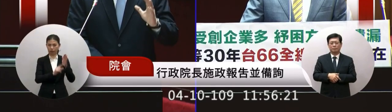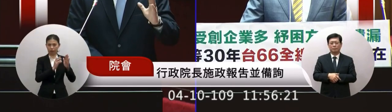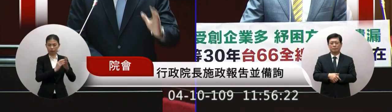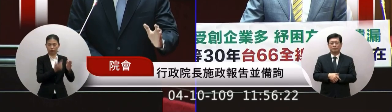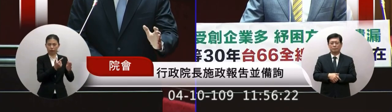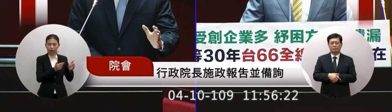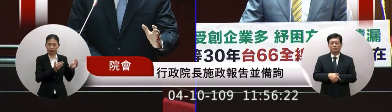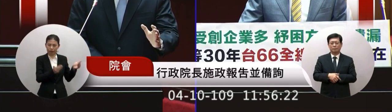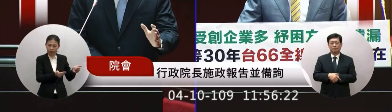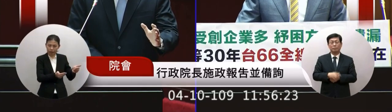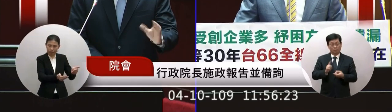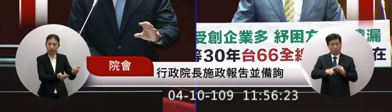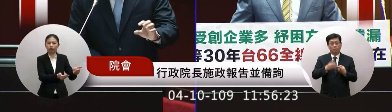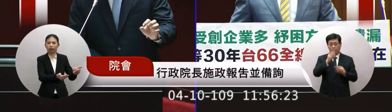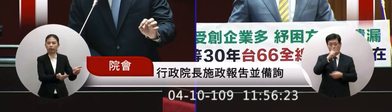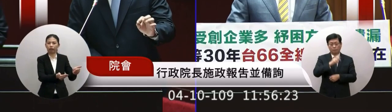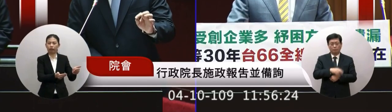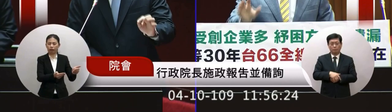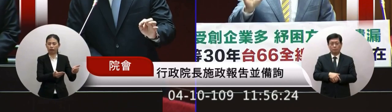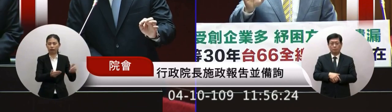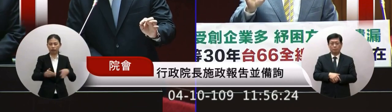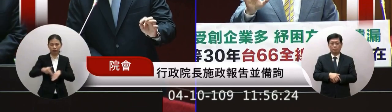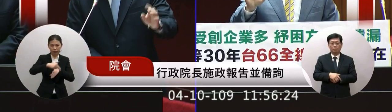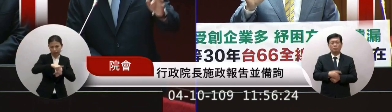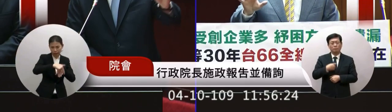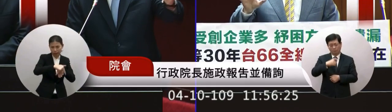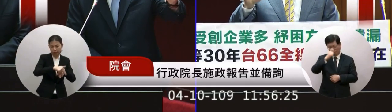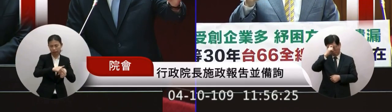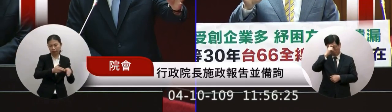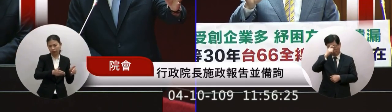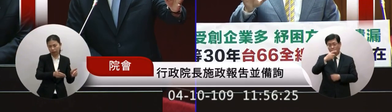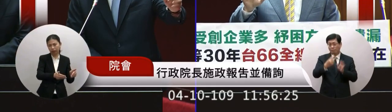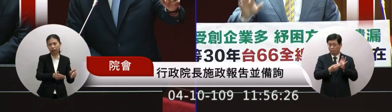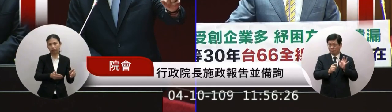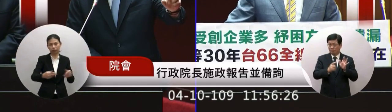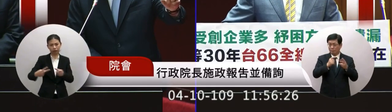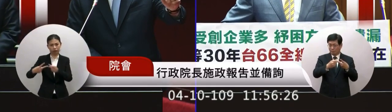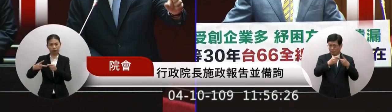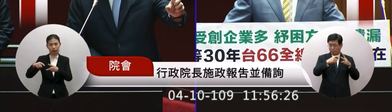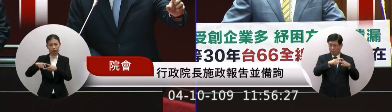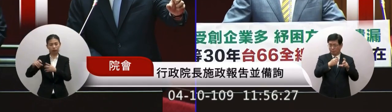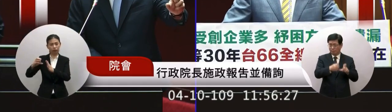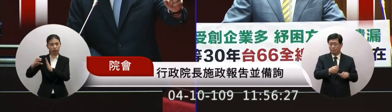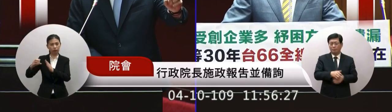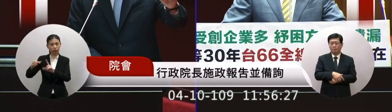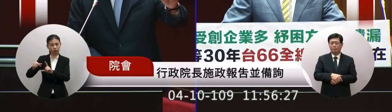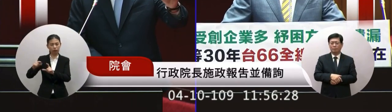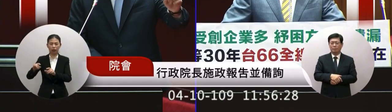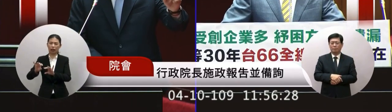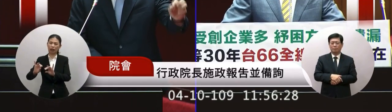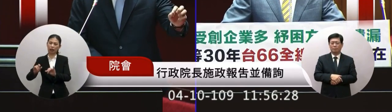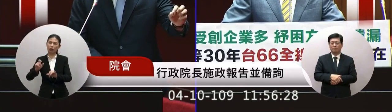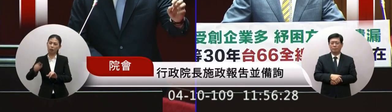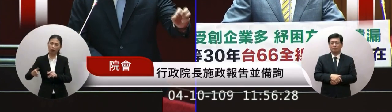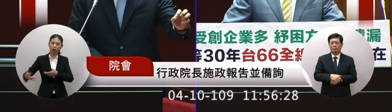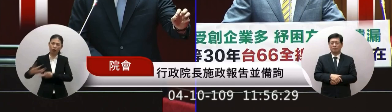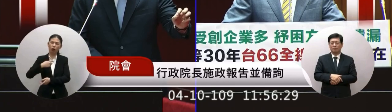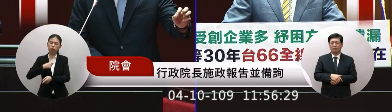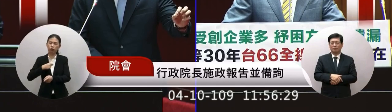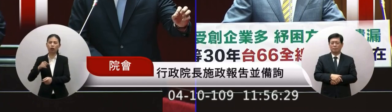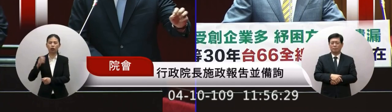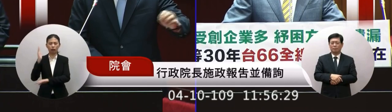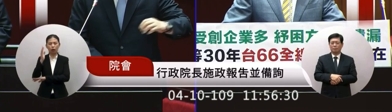的，我们就先做。 对，没有错。 我们有一些设计的调整。 那我现在希望说明是第 二工区就涉及到用地取得，有一些土地征收补